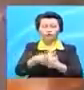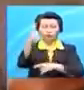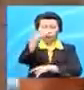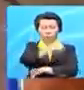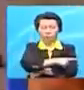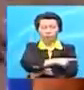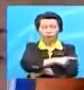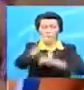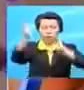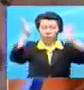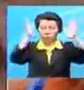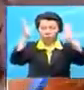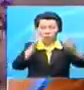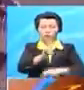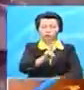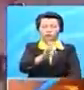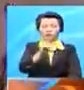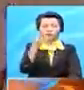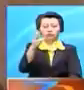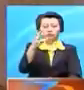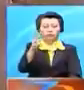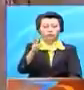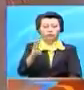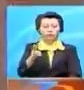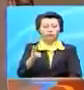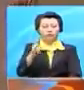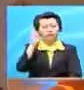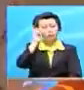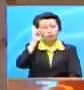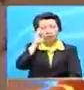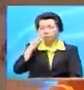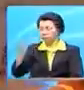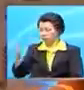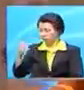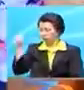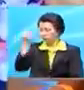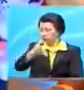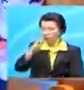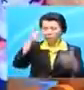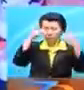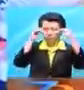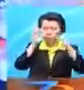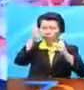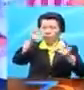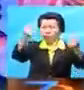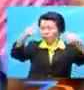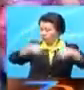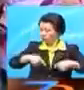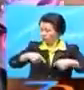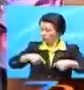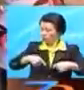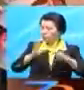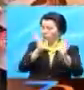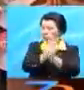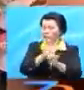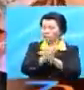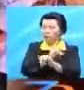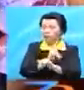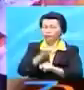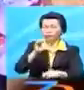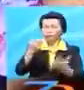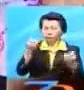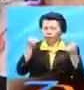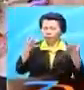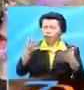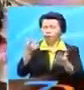hari Malaysia 2016 ini. Okey, seperti mana yang Tuan Haji maklumkan, Perdana Menteri akan datang, Ketua Menteri Sarawak, Ketua Menteri Sabah dan